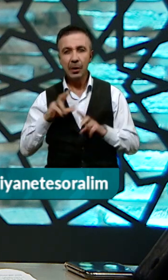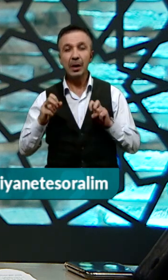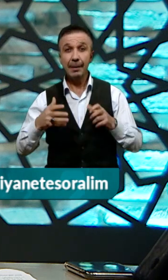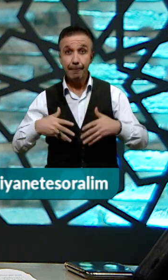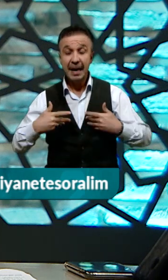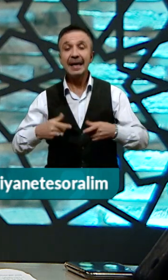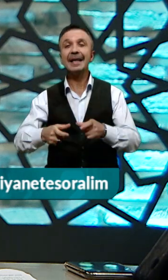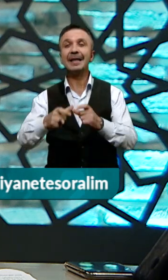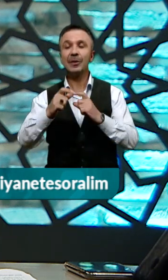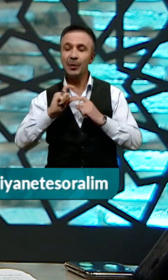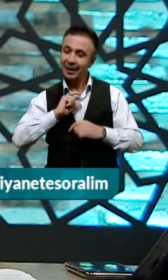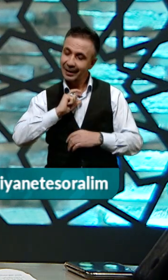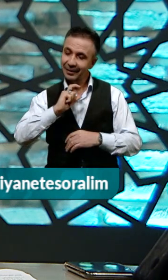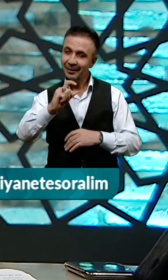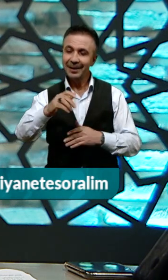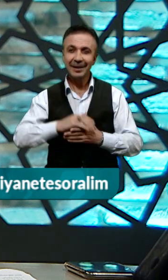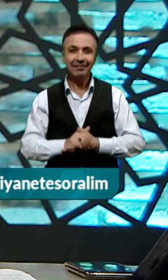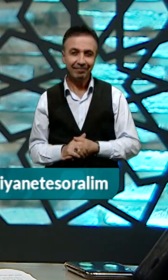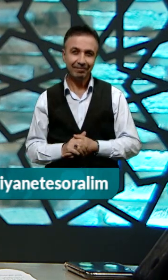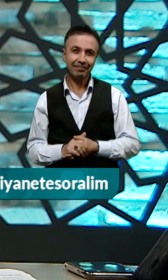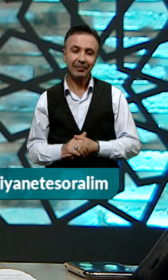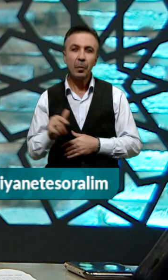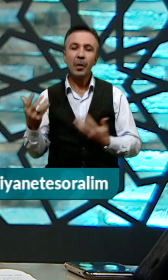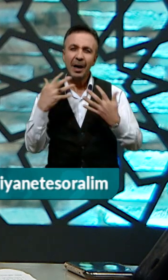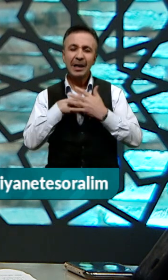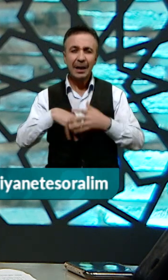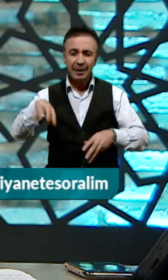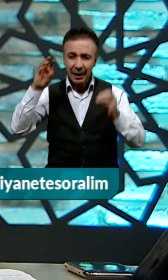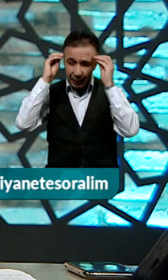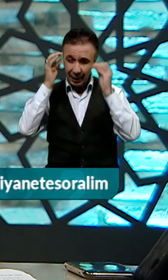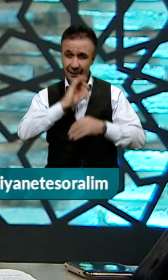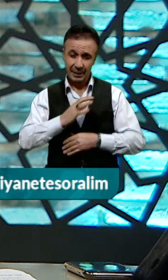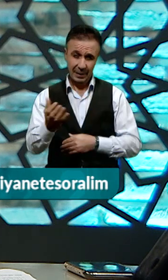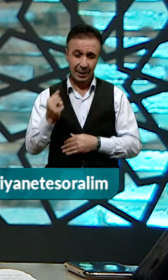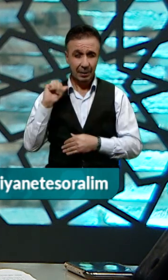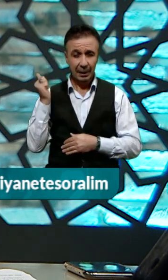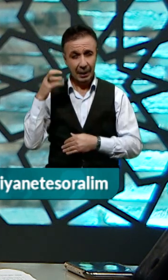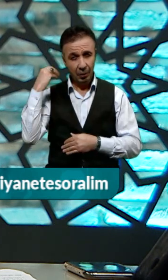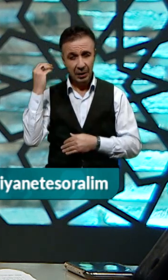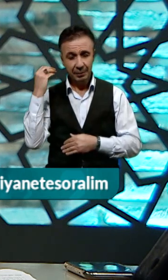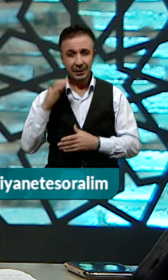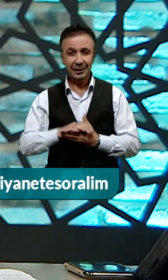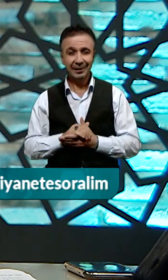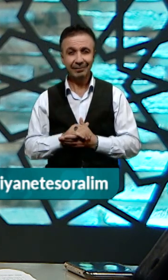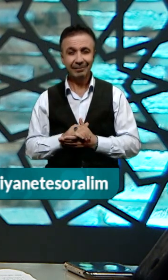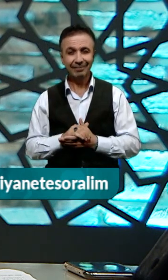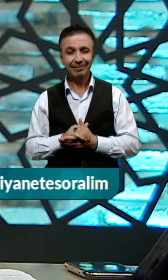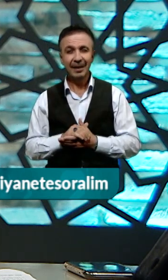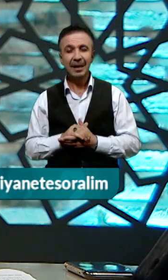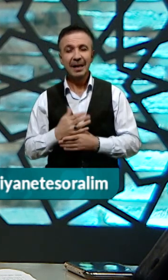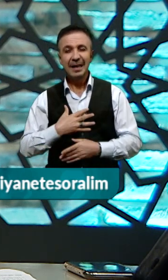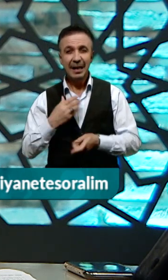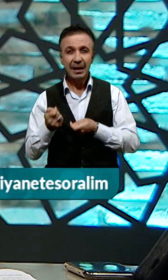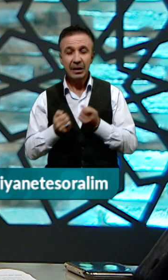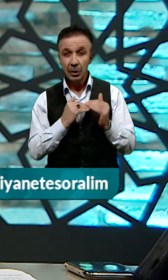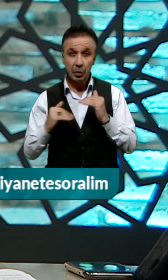ettiğimiz sorulara cevap arayacağız inşallah. Bu akşam ilminden istifade edeceğimiz kıymetli hocamızı sizlere takdim etmek istiyorum. Diyanet